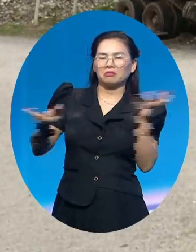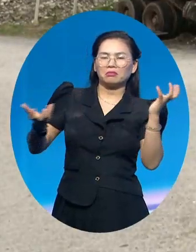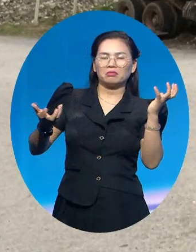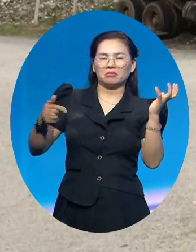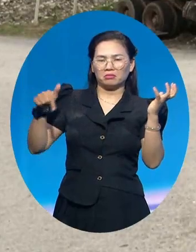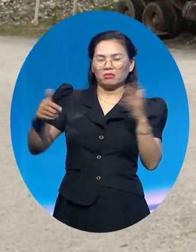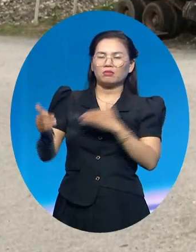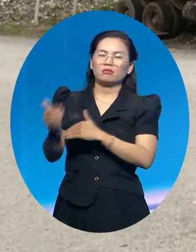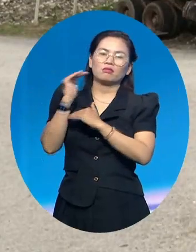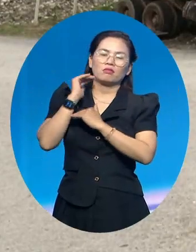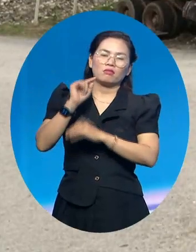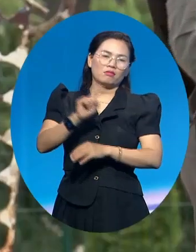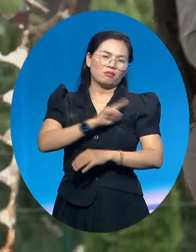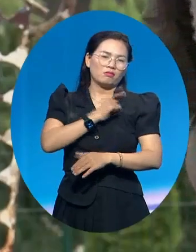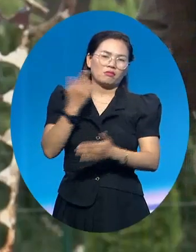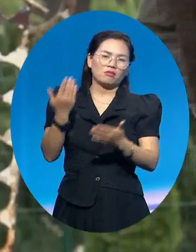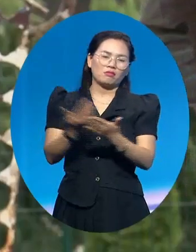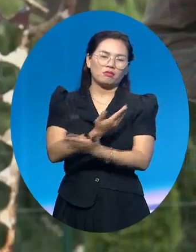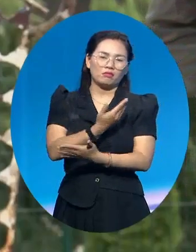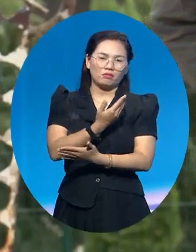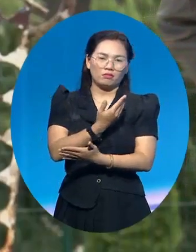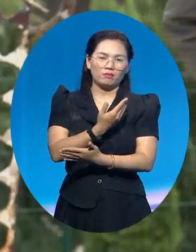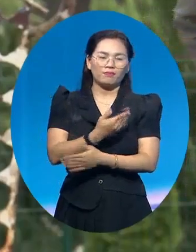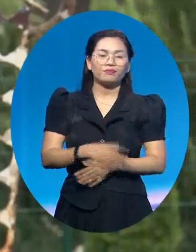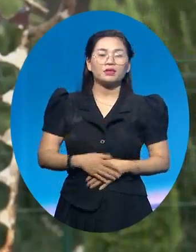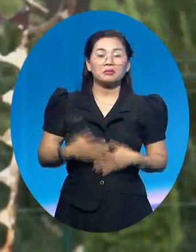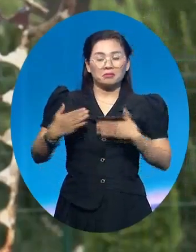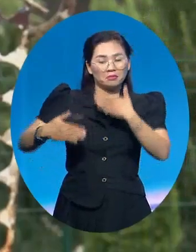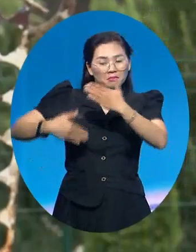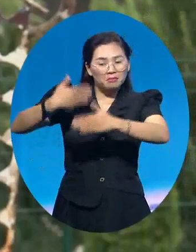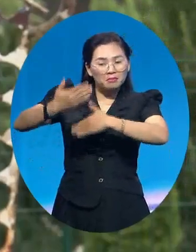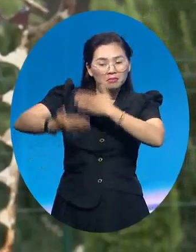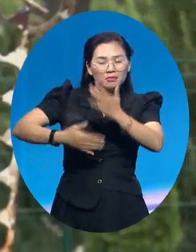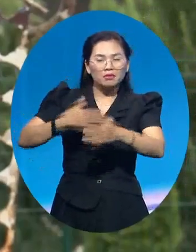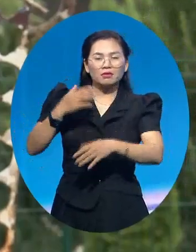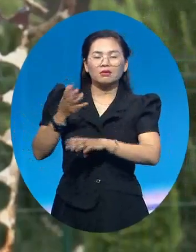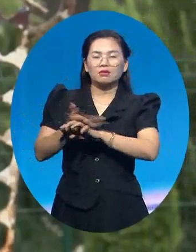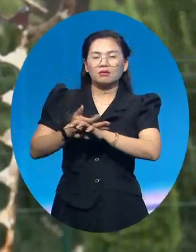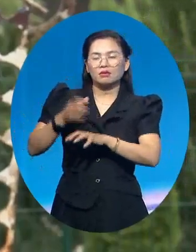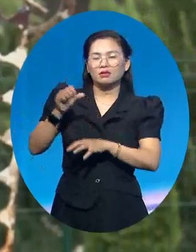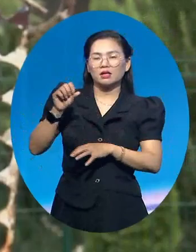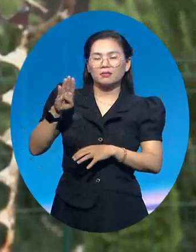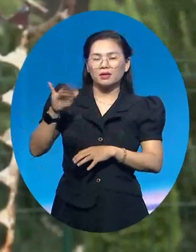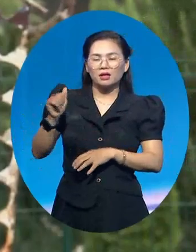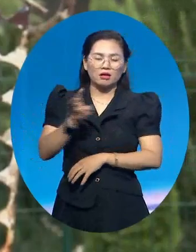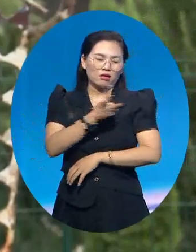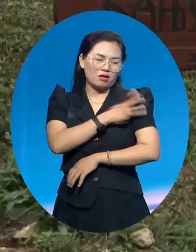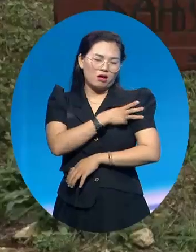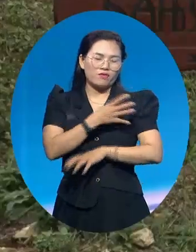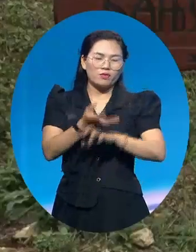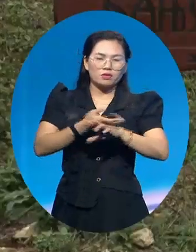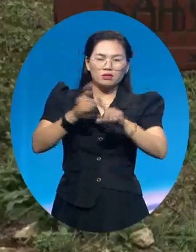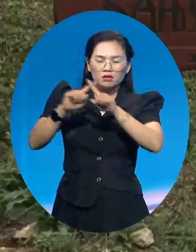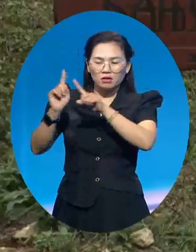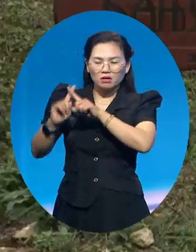Albani trước sự ngược đãi của người Serbia. Từ đó đến nay, Serbia, Nga cùng phần lớn các quốc gia trên